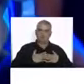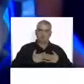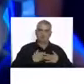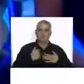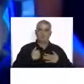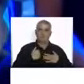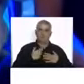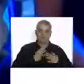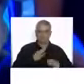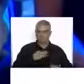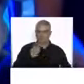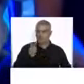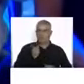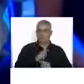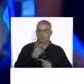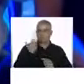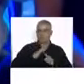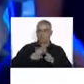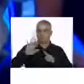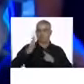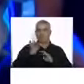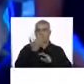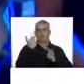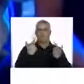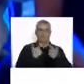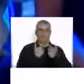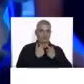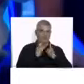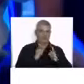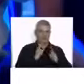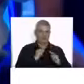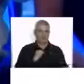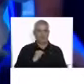אני באתי בין 5 חודשים לפני המלחמה.